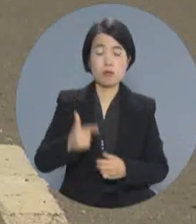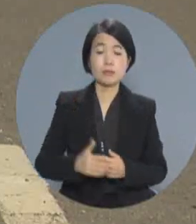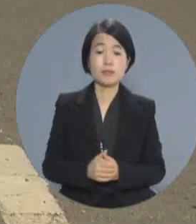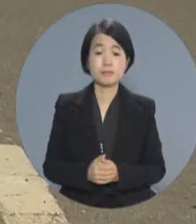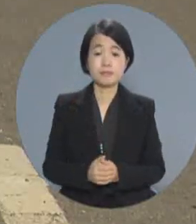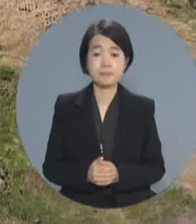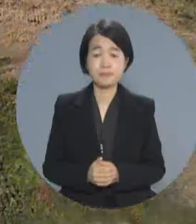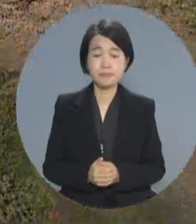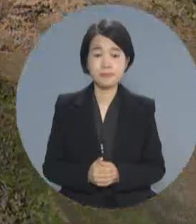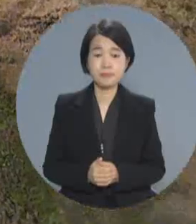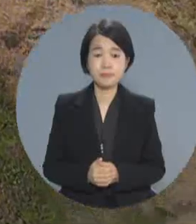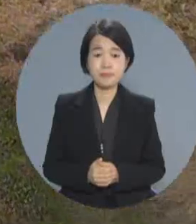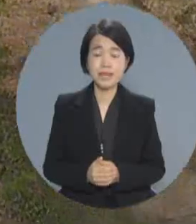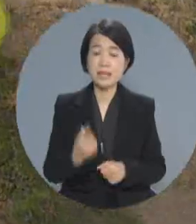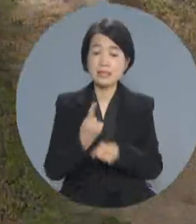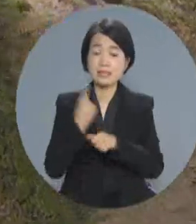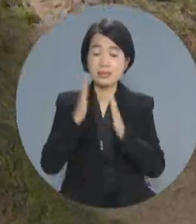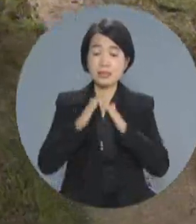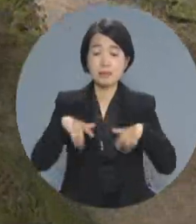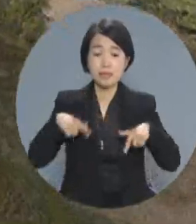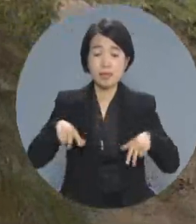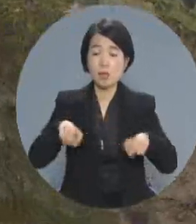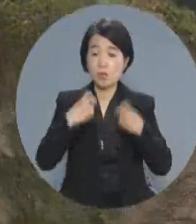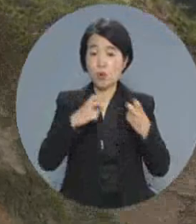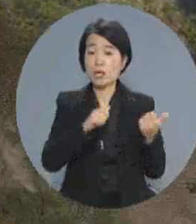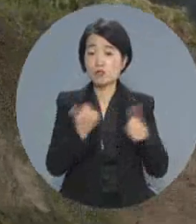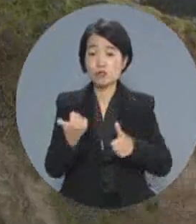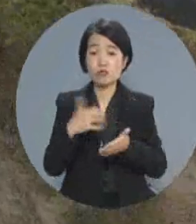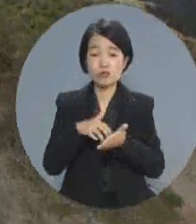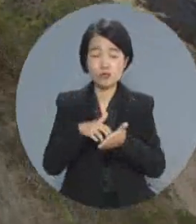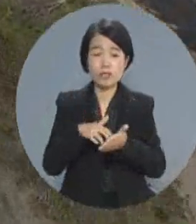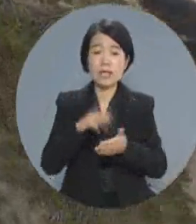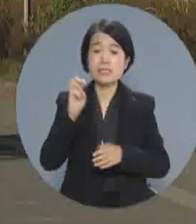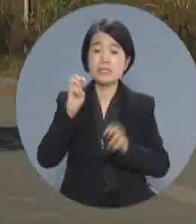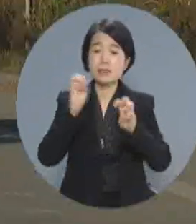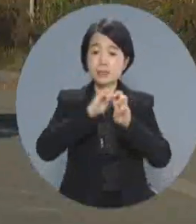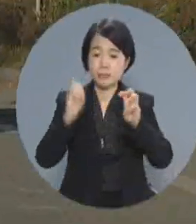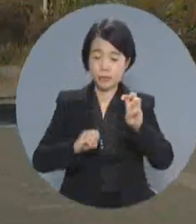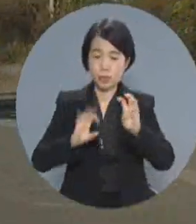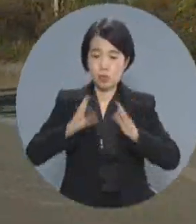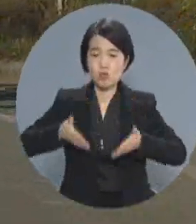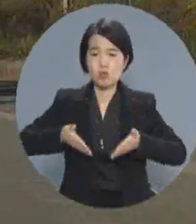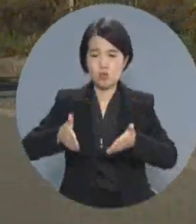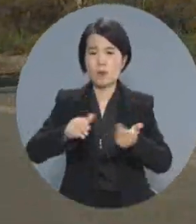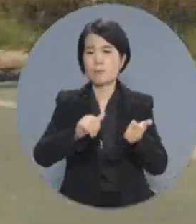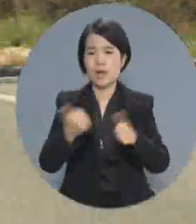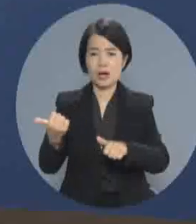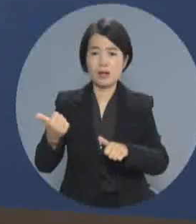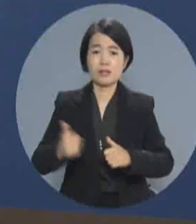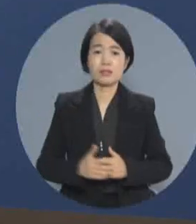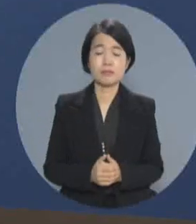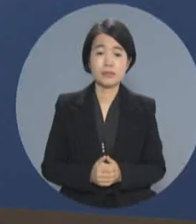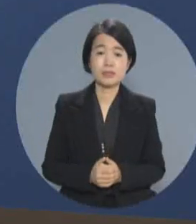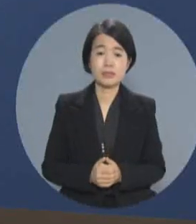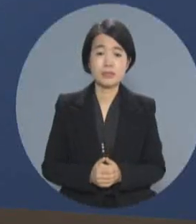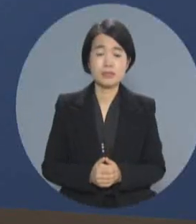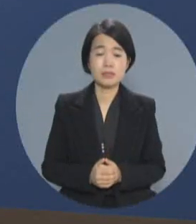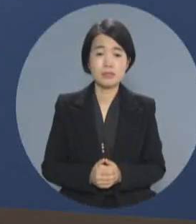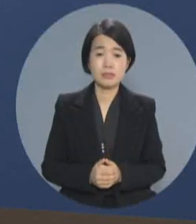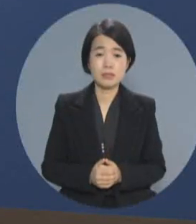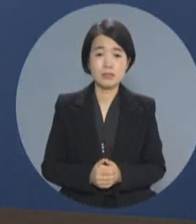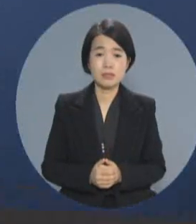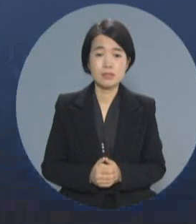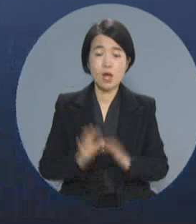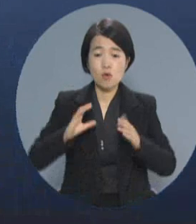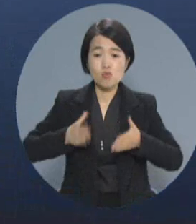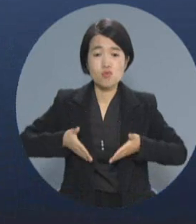됩니다. 지난해 전남 지역 교통사고 사망자 가운데 30%는 국도에서 숨졌습니다. 이제 아무래도 그